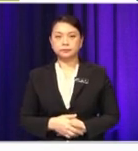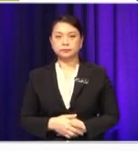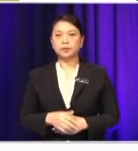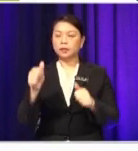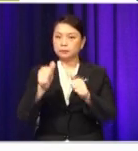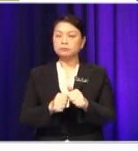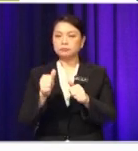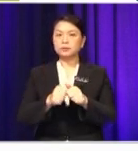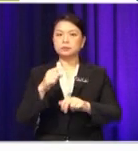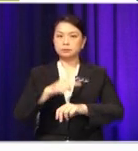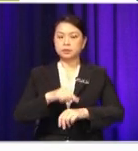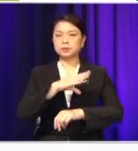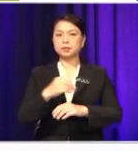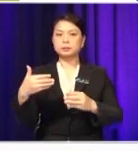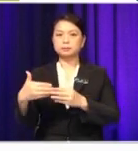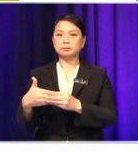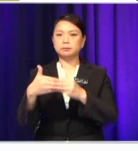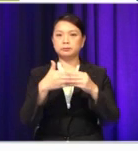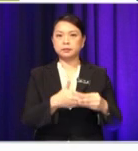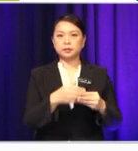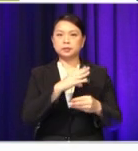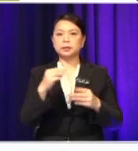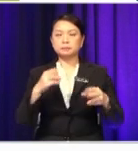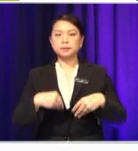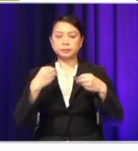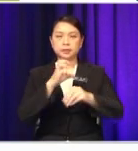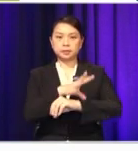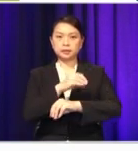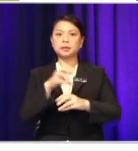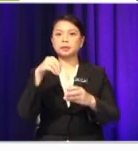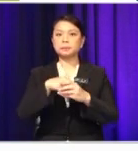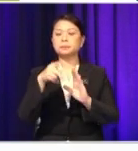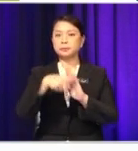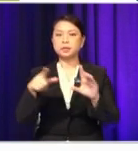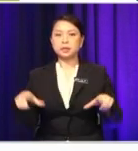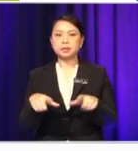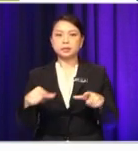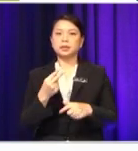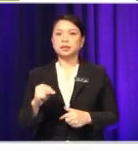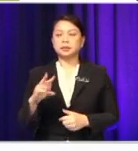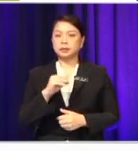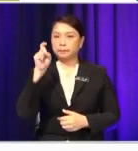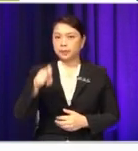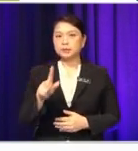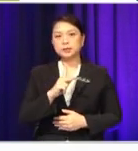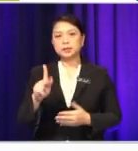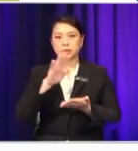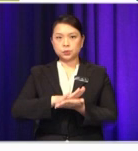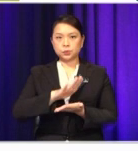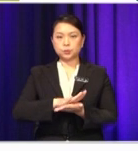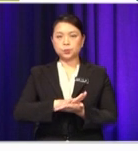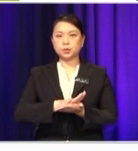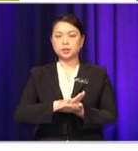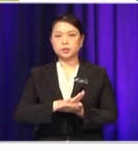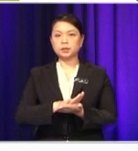masa, membimbing dan juga memberi nasihat kepada sekolah dalam pelaksanaan. Seterusnya memastikan sekolah